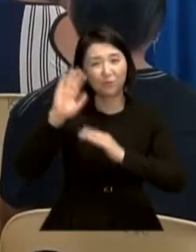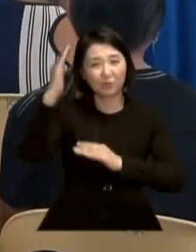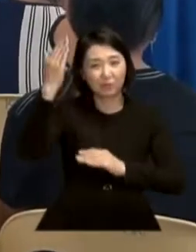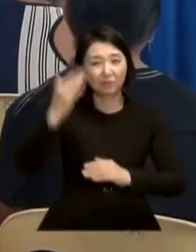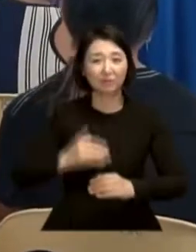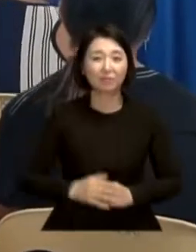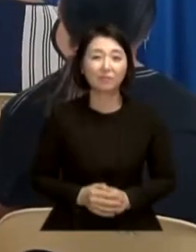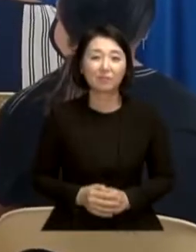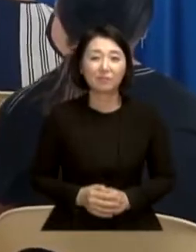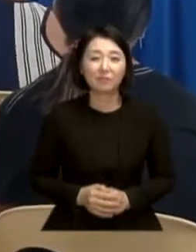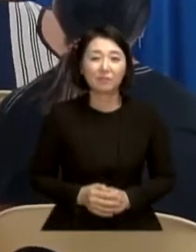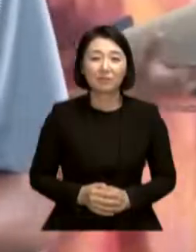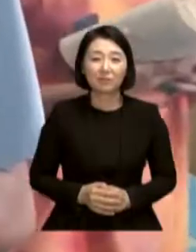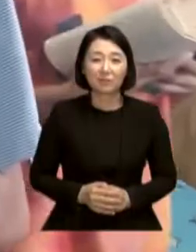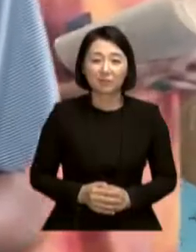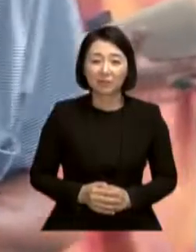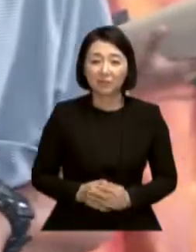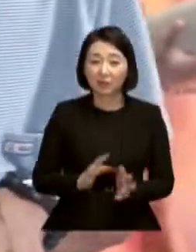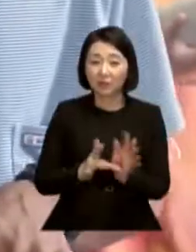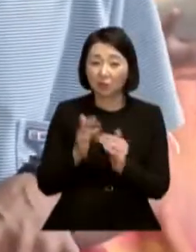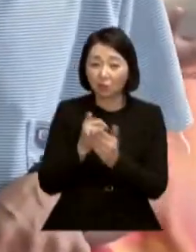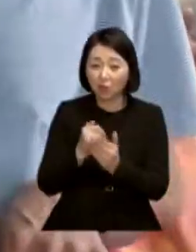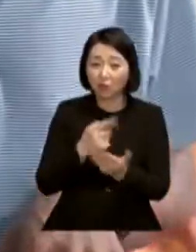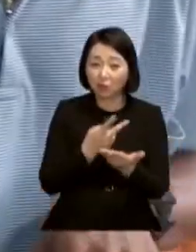이어지게 된 것이다.